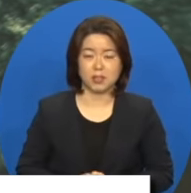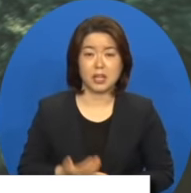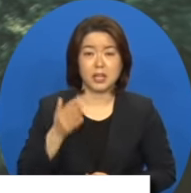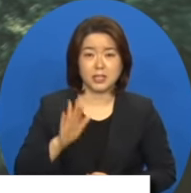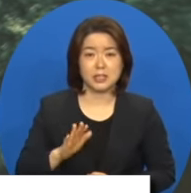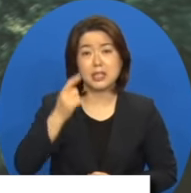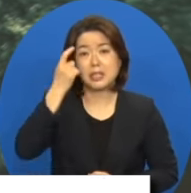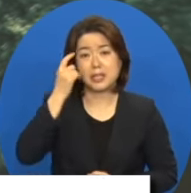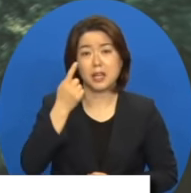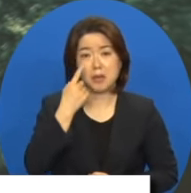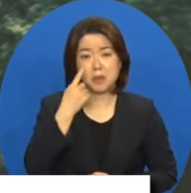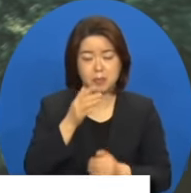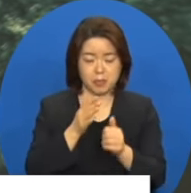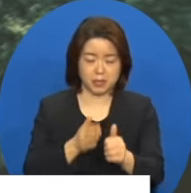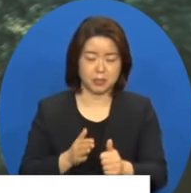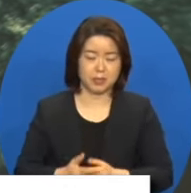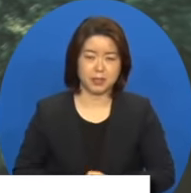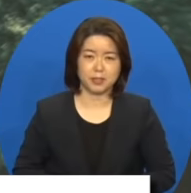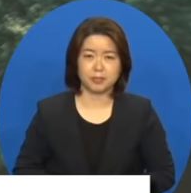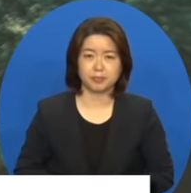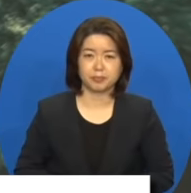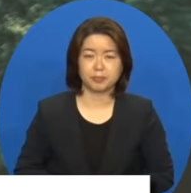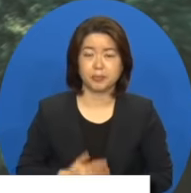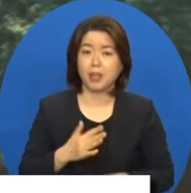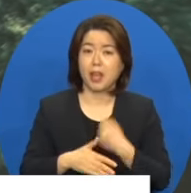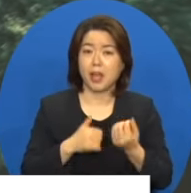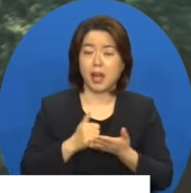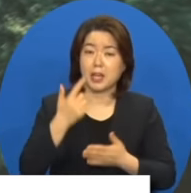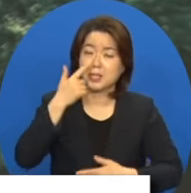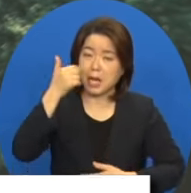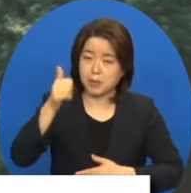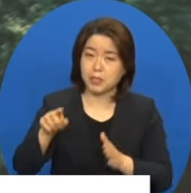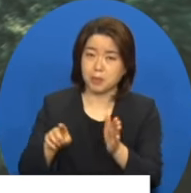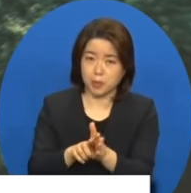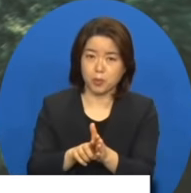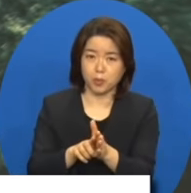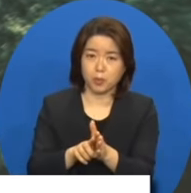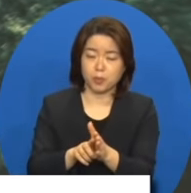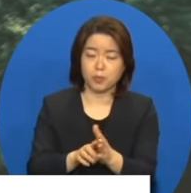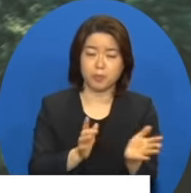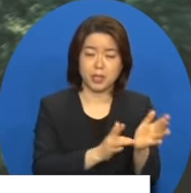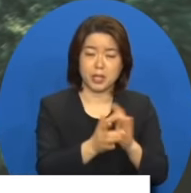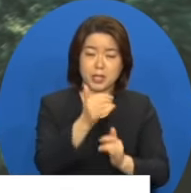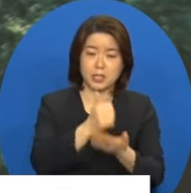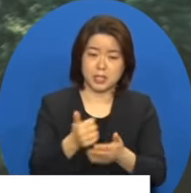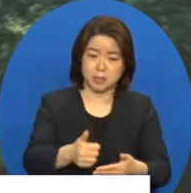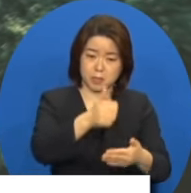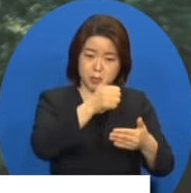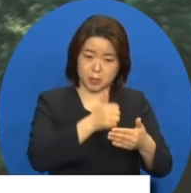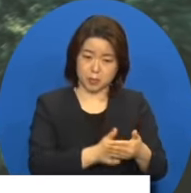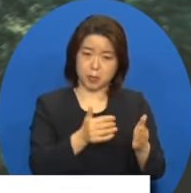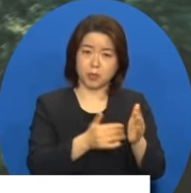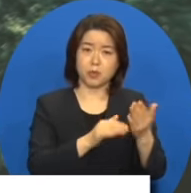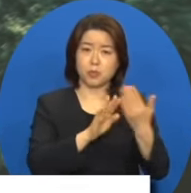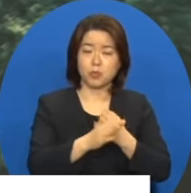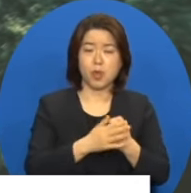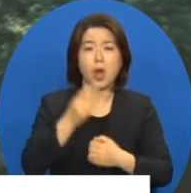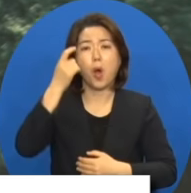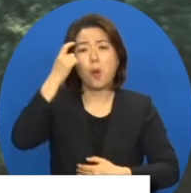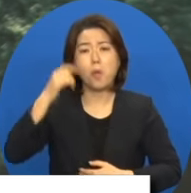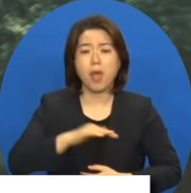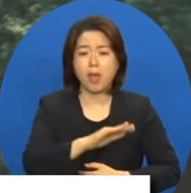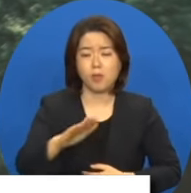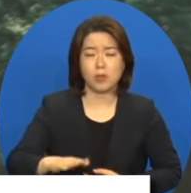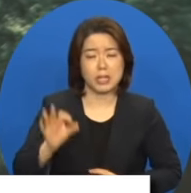그런데 한번 생각해 보시기 바랍니다. 하나님이 아버지라는 걸 믿고 예수님을 영접했는데도 왜 그렇게 우리는